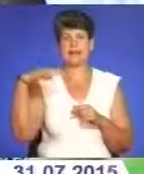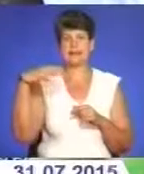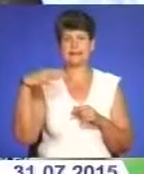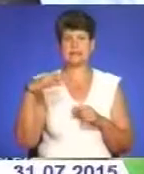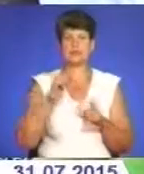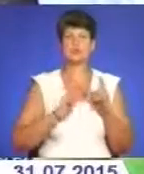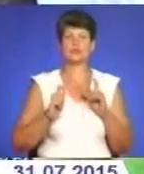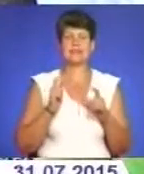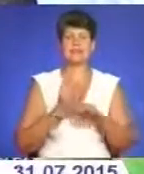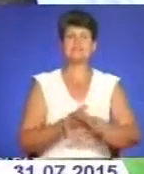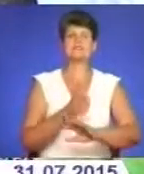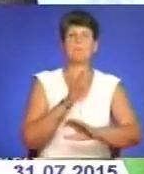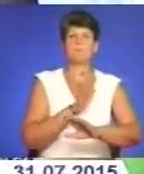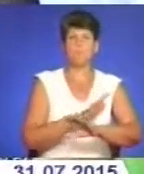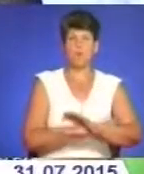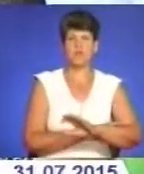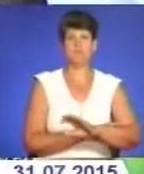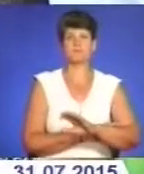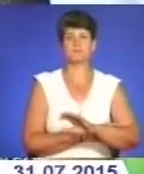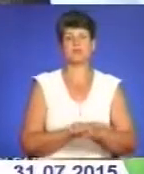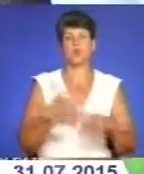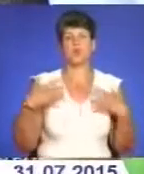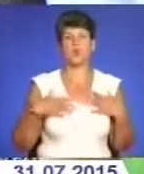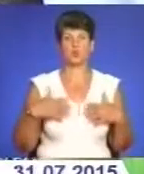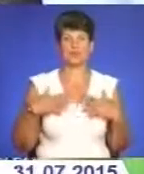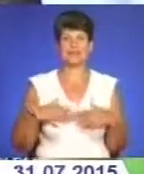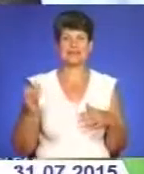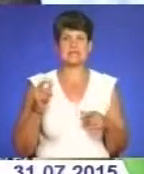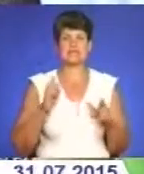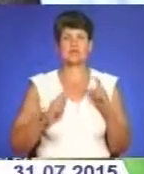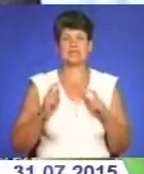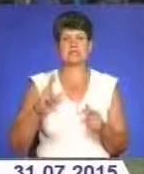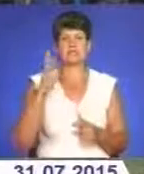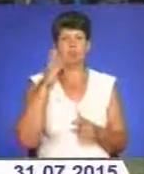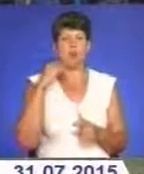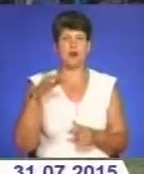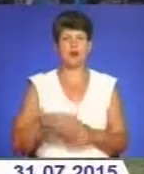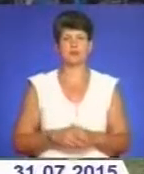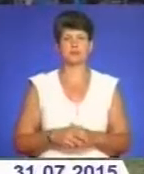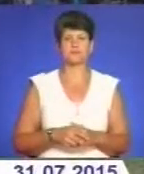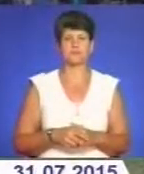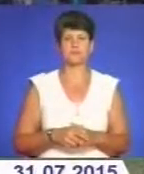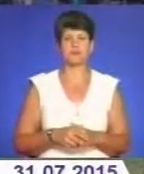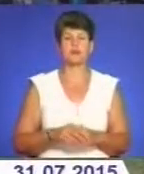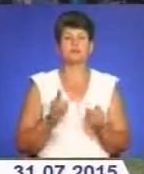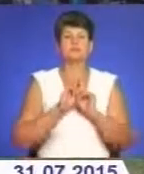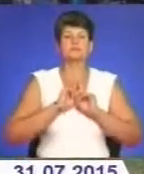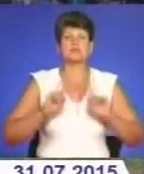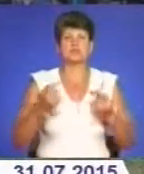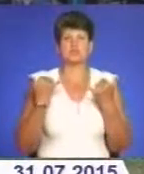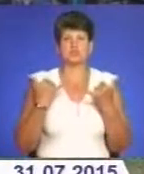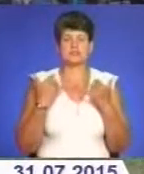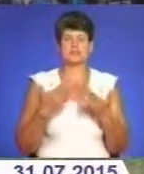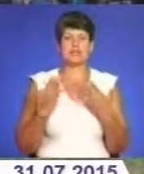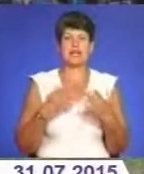студентів з Польщі, з Грузії та студентів з Болгарії. Родзинка проекту – сучасні підходи до